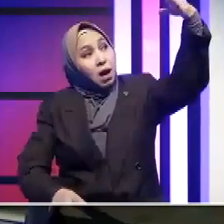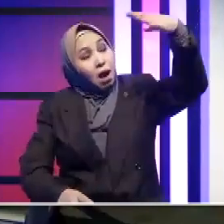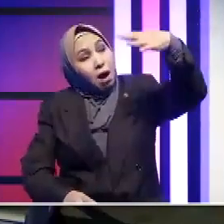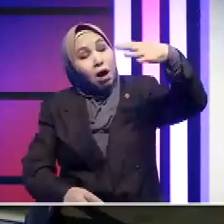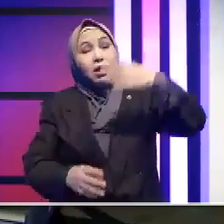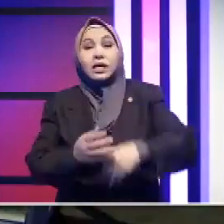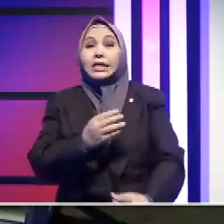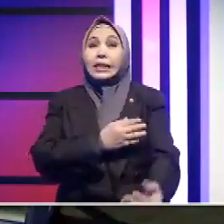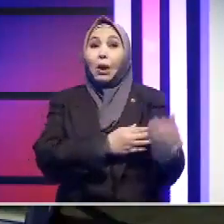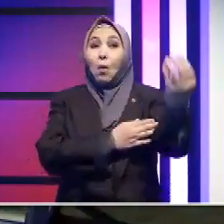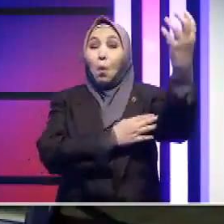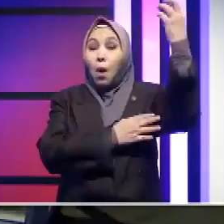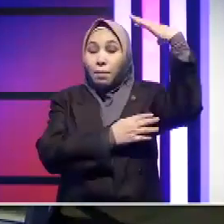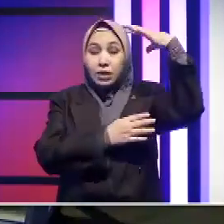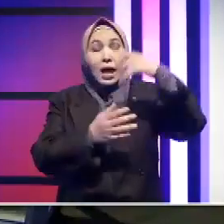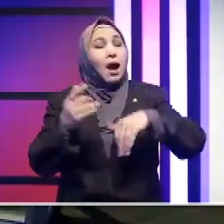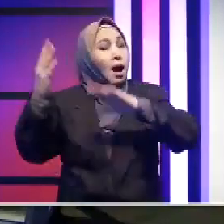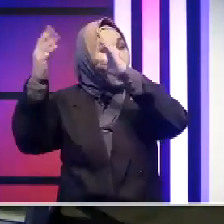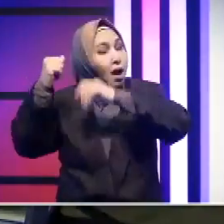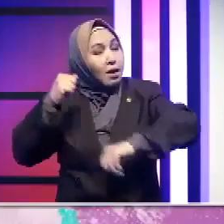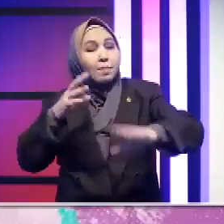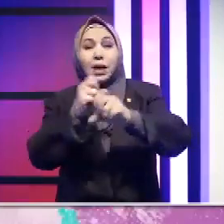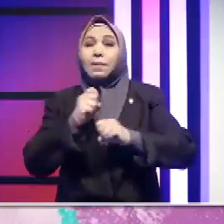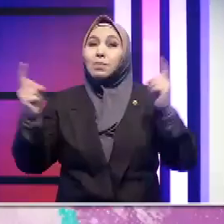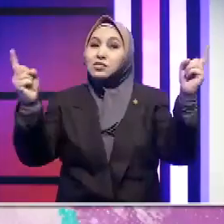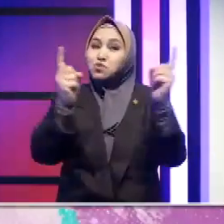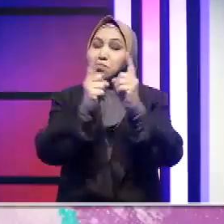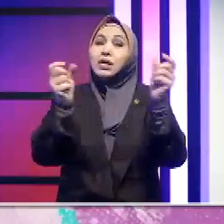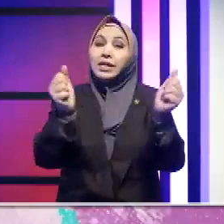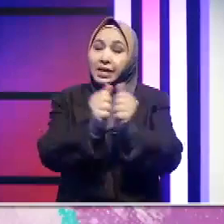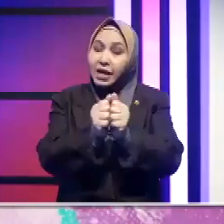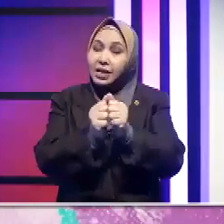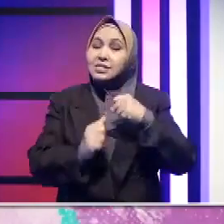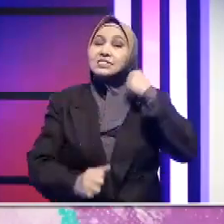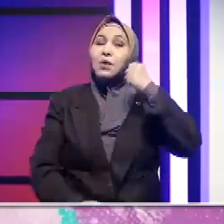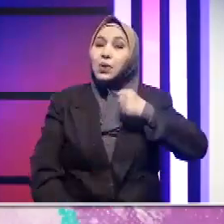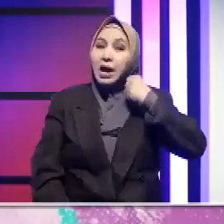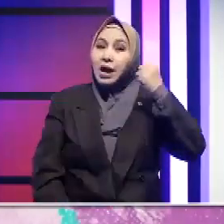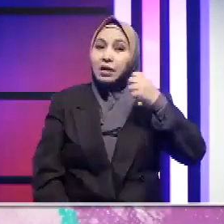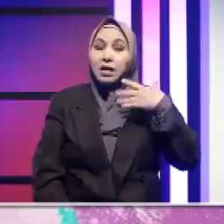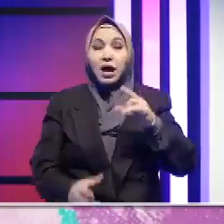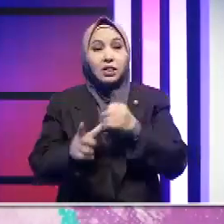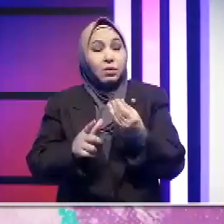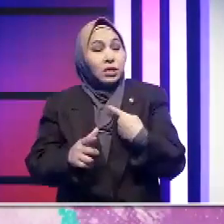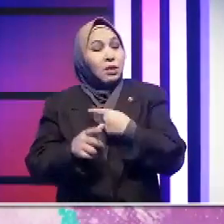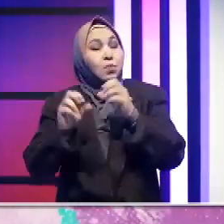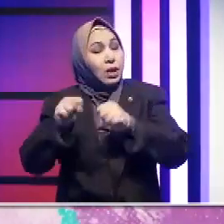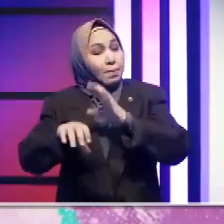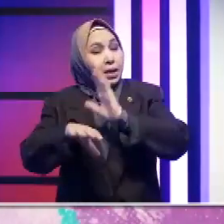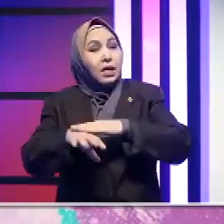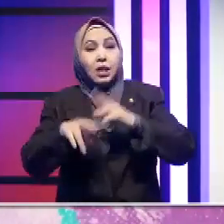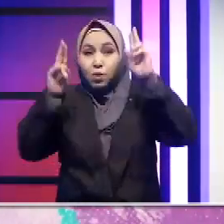satu hari nanti dapat berjumpa bertemu dengan saudara ataupun kita beli vs